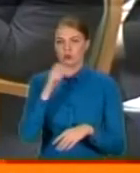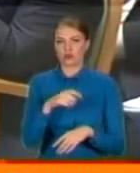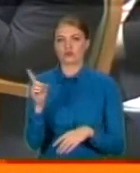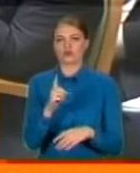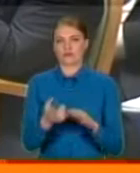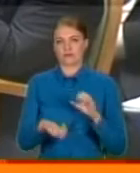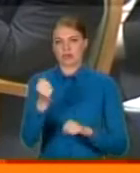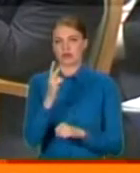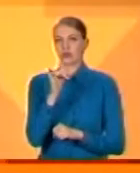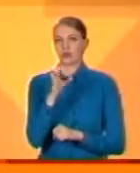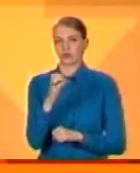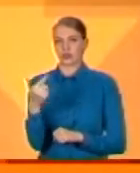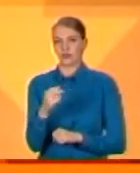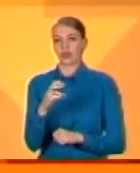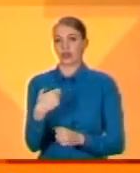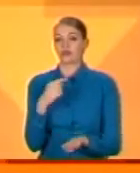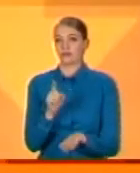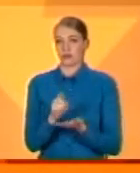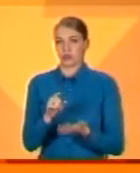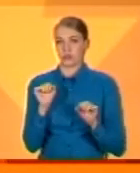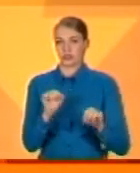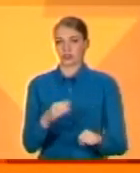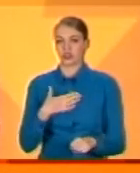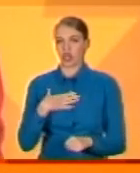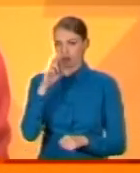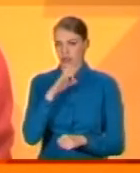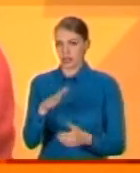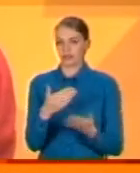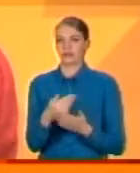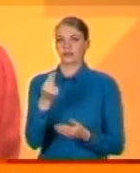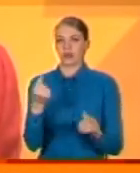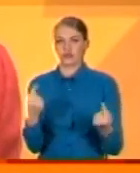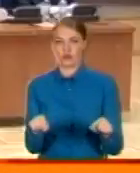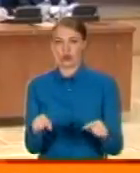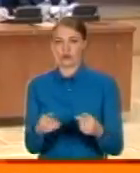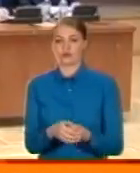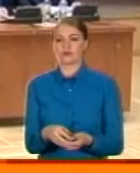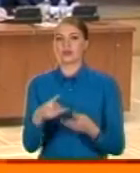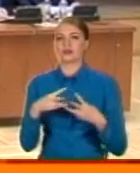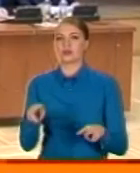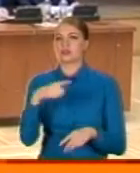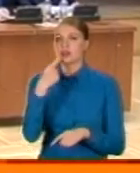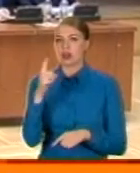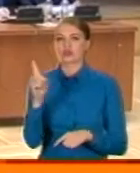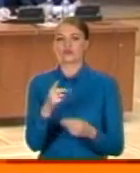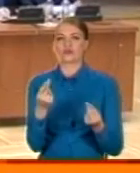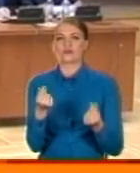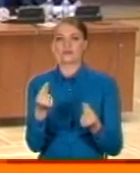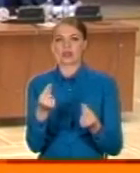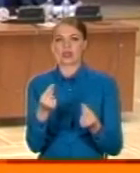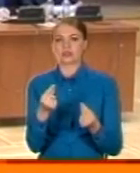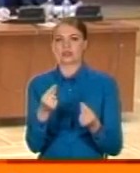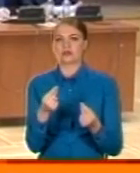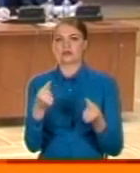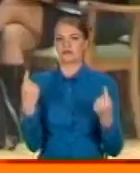аби підтримати курс гривні. Але нам вдалося захистити нашу країну від фінансового колапсу. Міністр каже, що фінансової